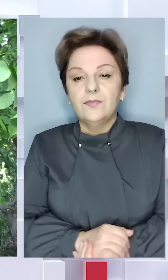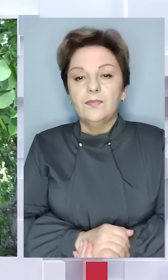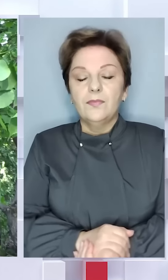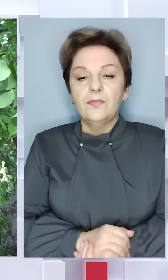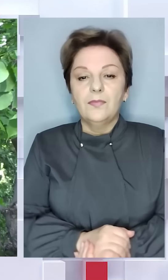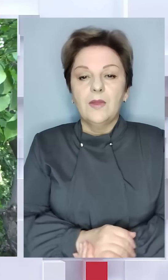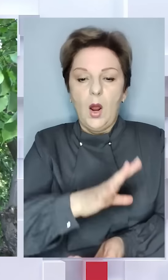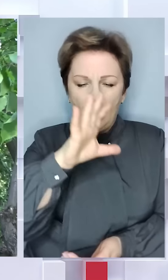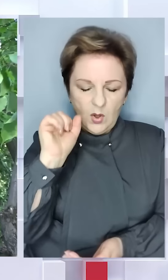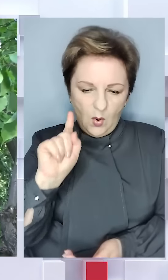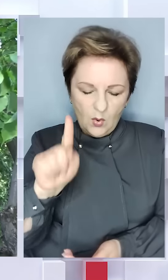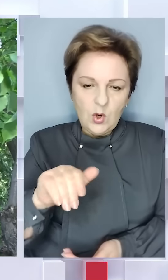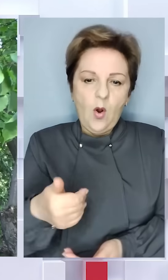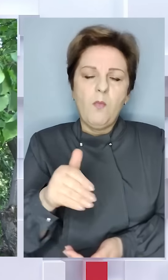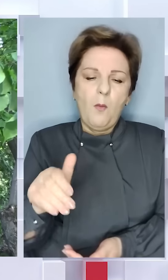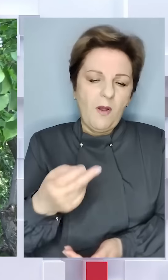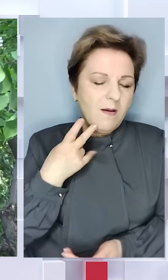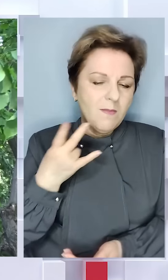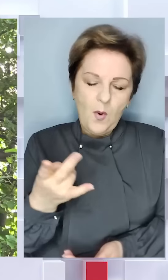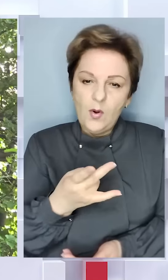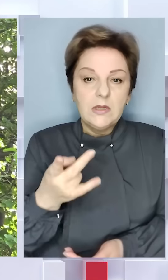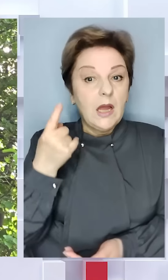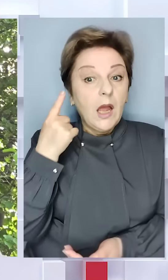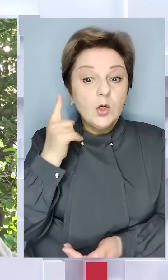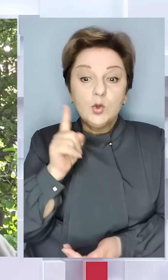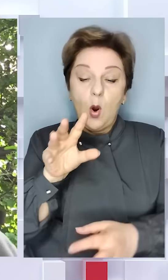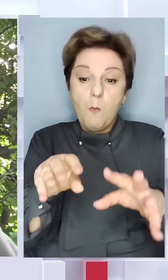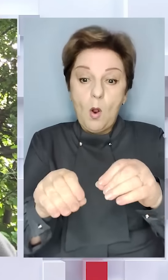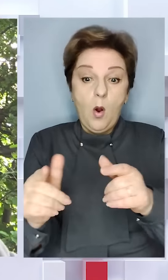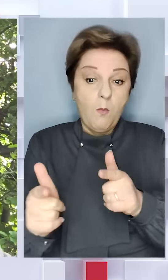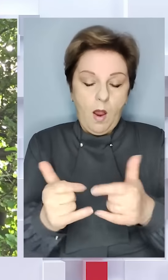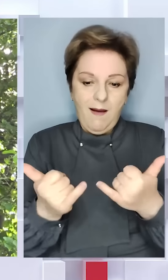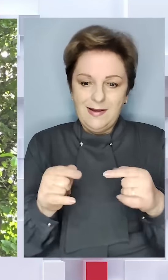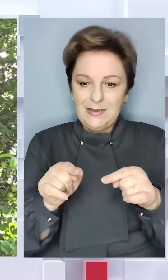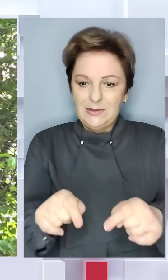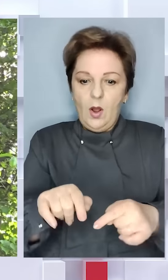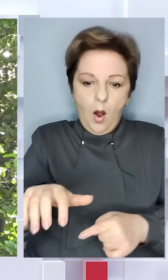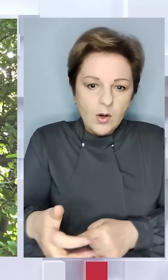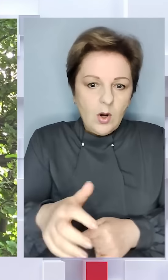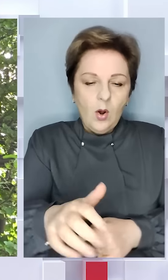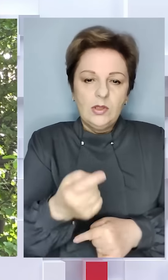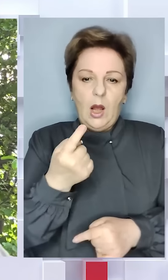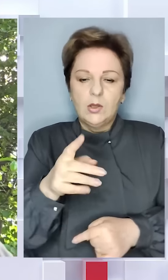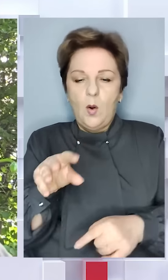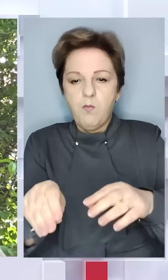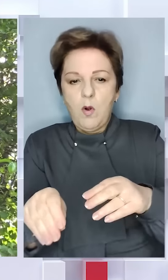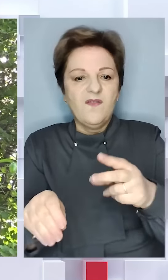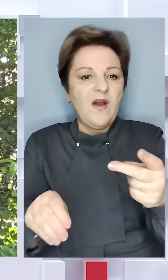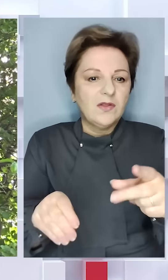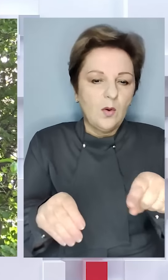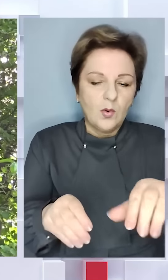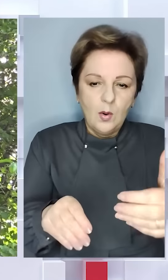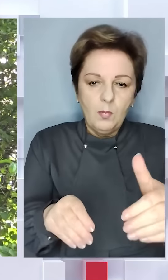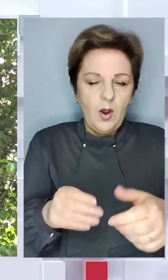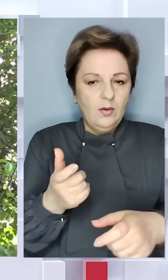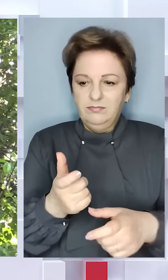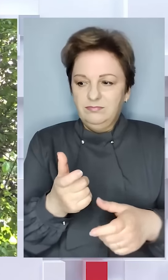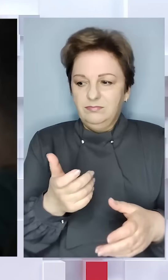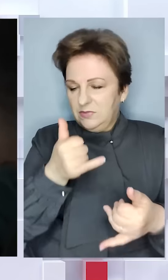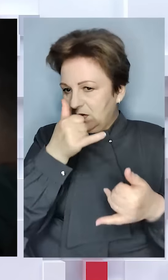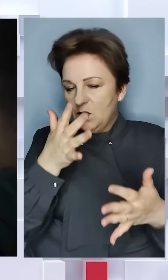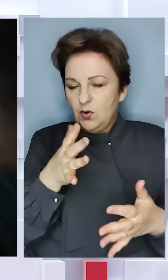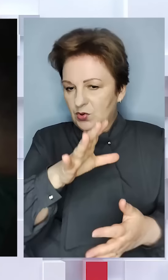Ми і ночі копаємо. Копати постійно. Думали, що позиції підготовлені, а зараз тут риємо то на одній позиції, то на другій. Не було ж нічого